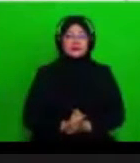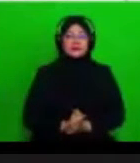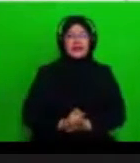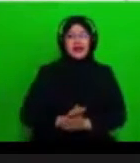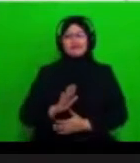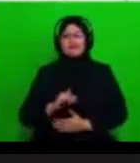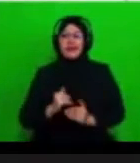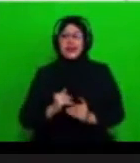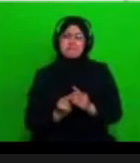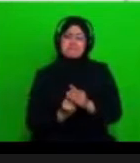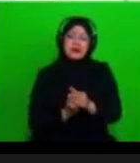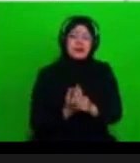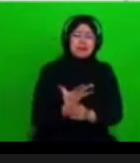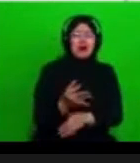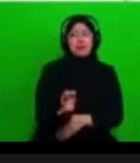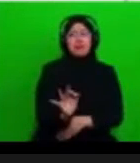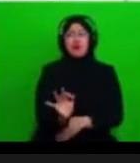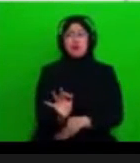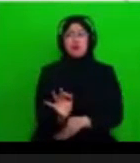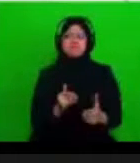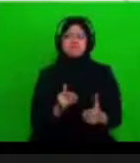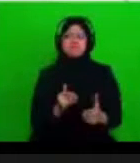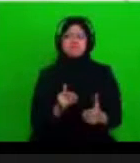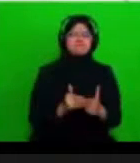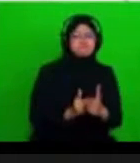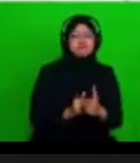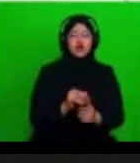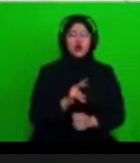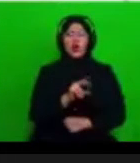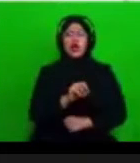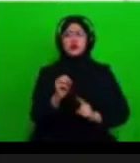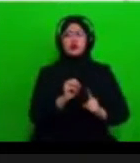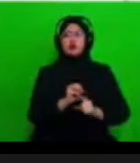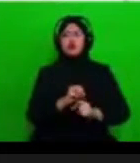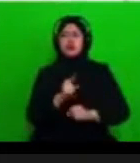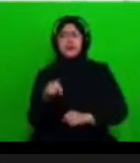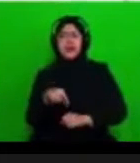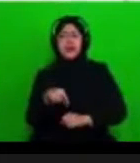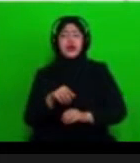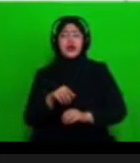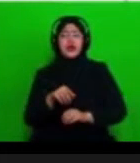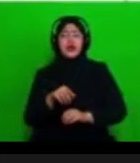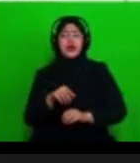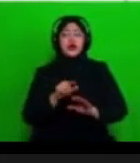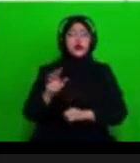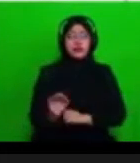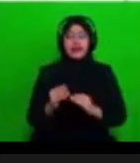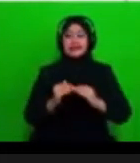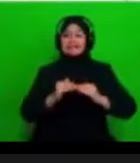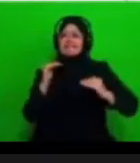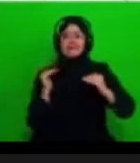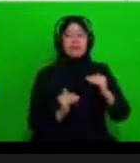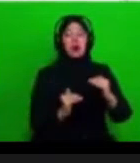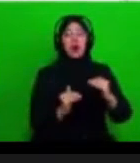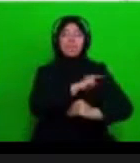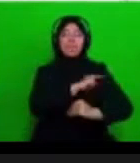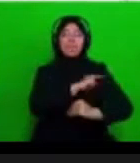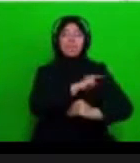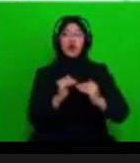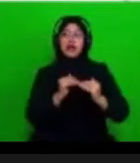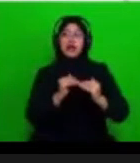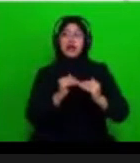agak stagnan ya, agak stagnan juga ini di 2010 hingga 2010, 71% siswa berada di bawah kompetensi